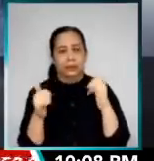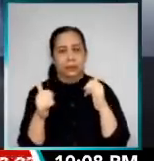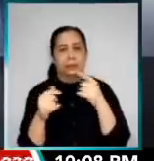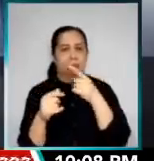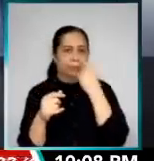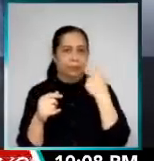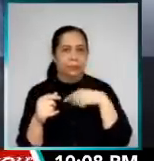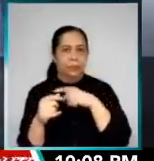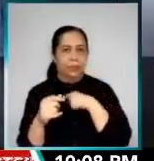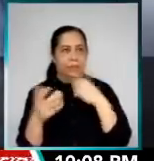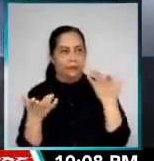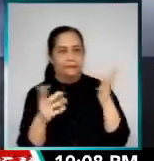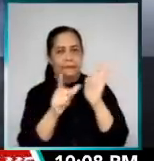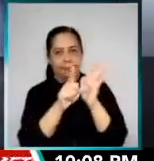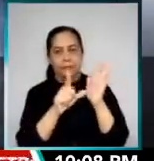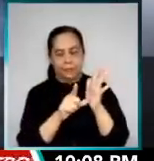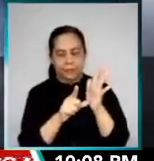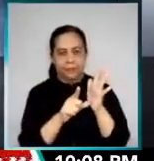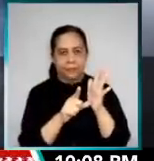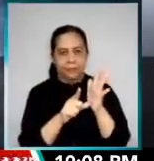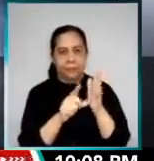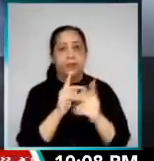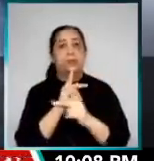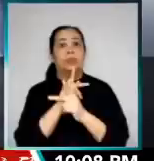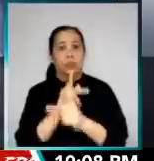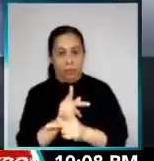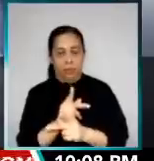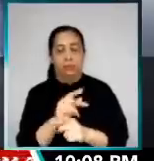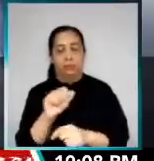existing laws, protect naman, of course,